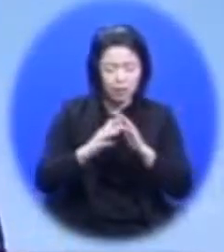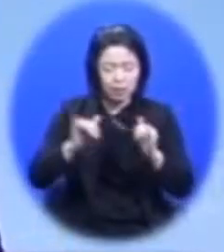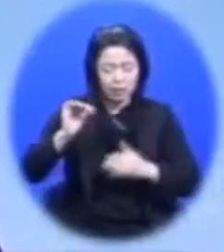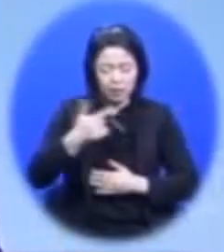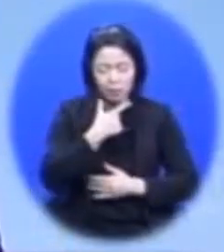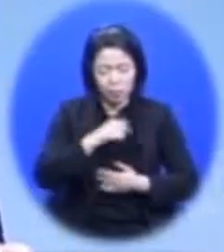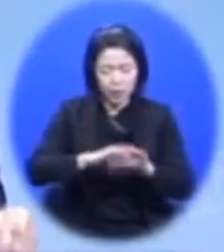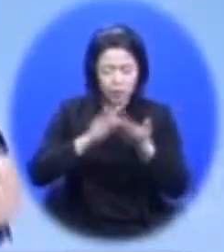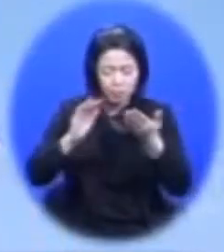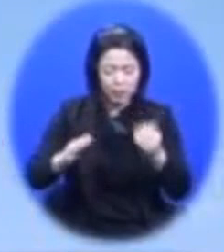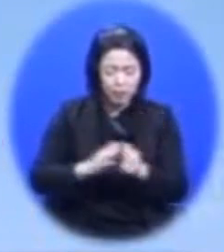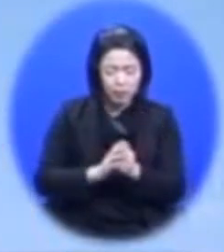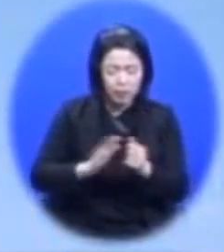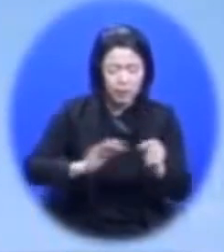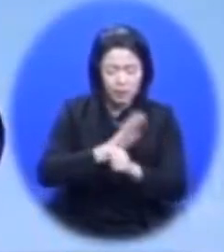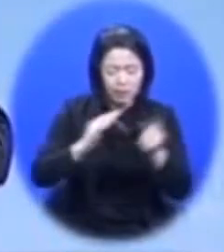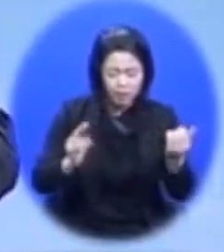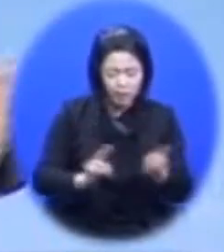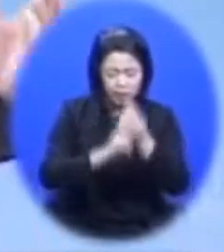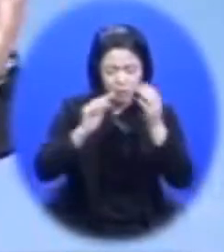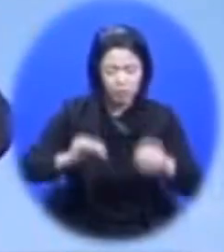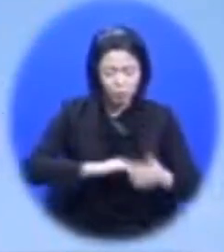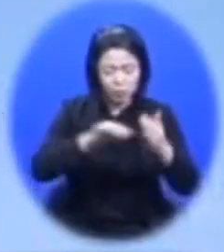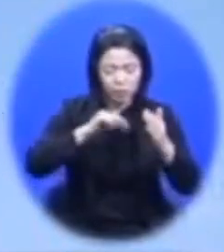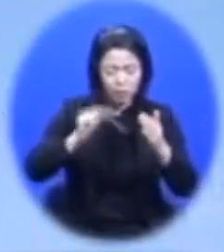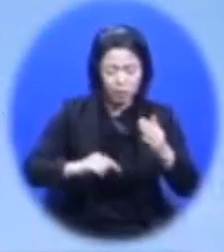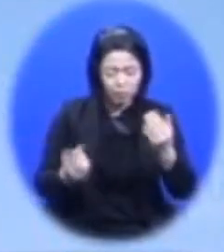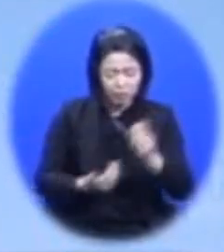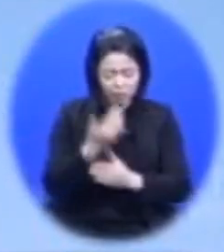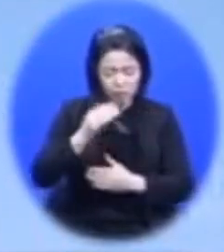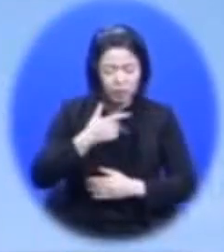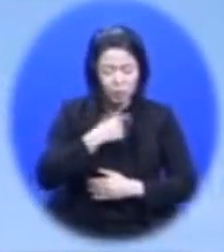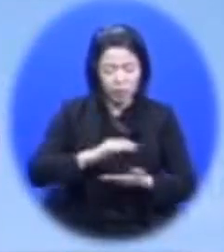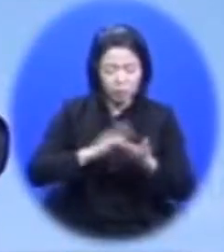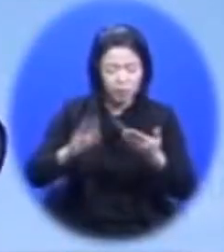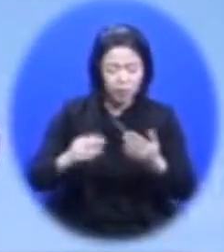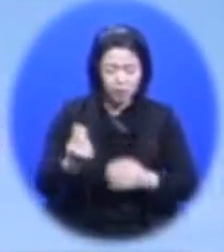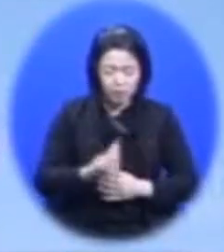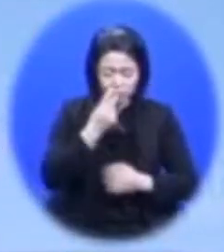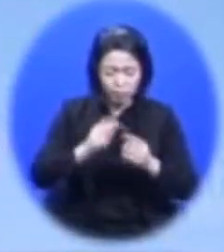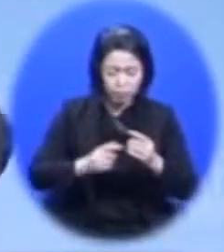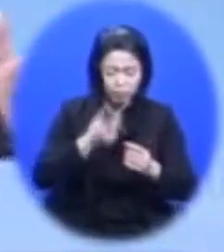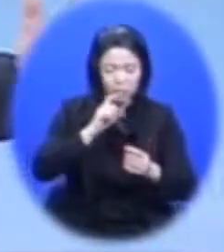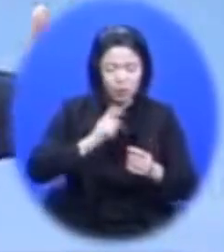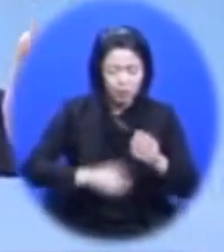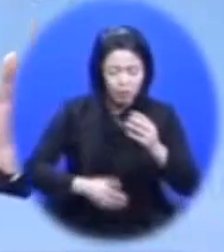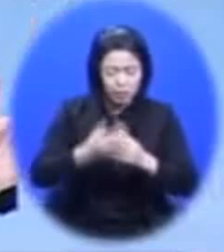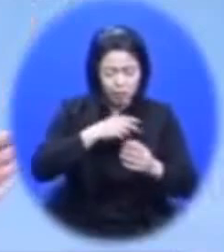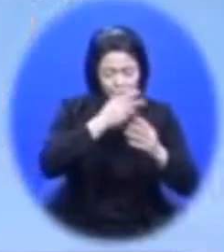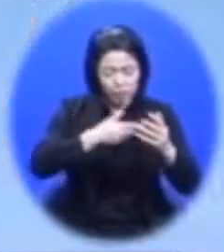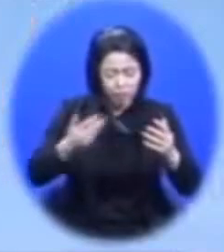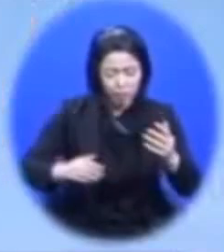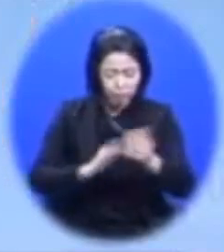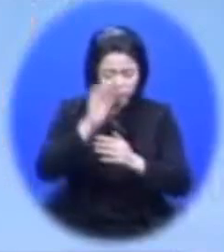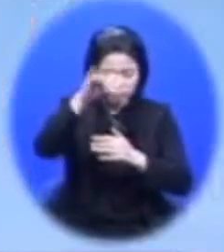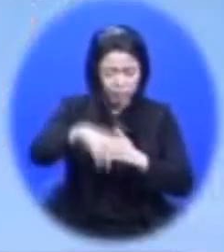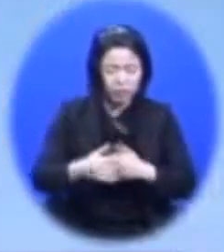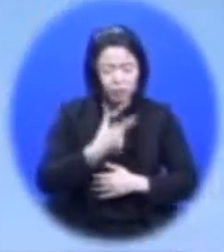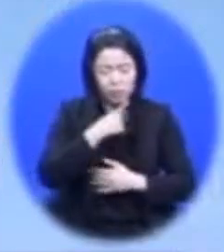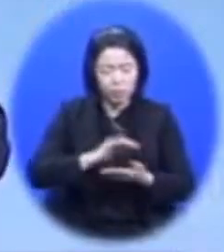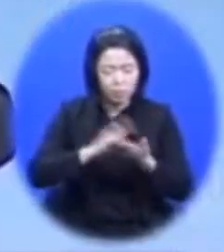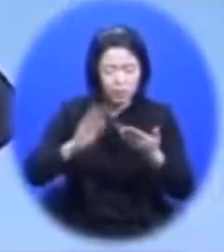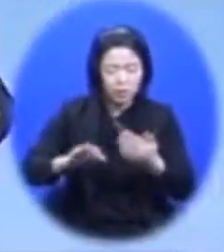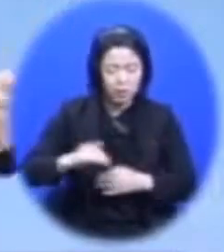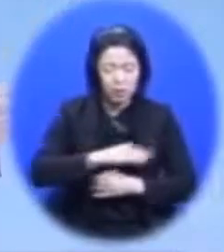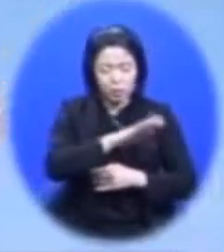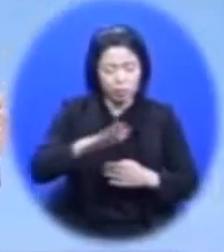원합니다. 사랑의 기적이 우리 가운데 일어나기를 원합니다. 생수의 강이 우리 속에서 흘러 넘치게 되기를 원합니다. 저희들도